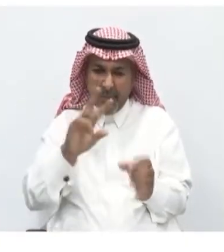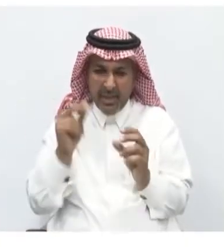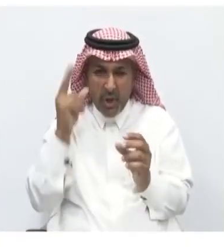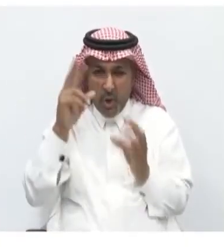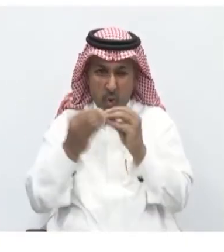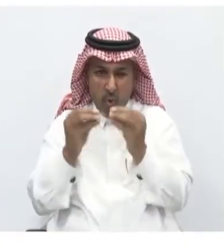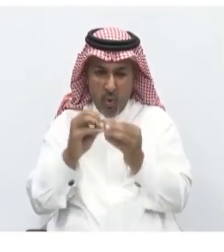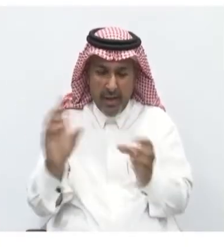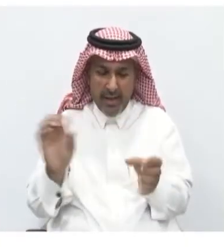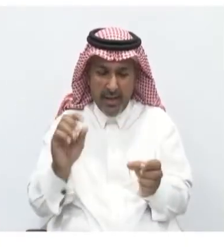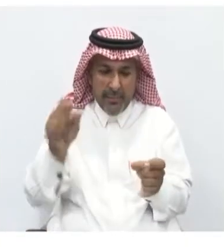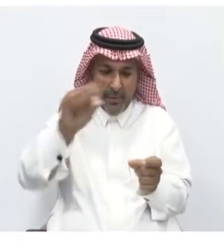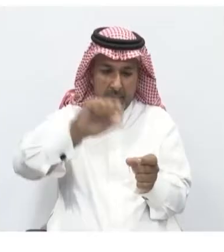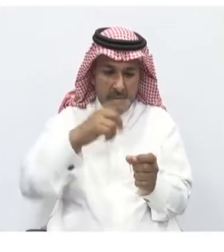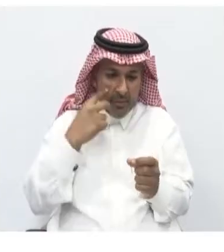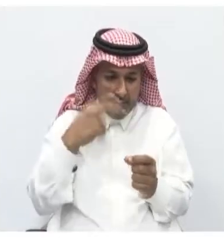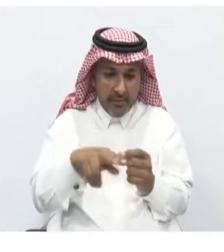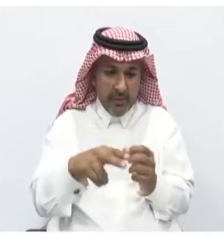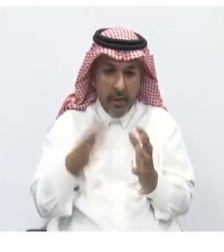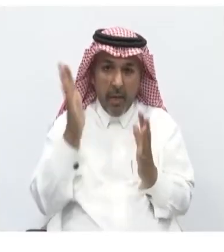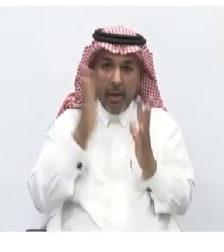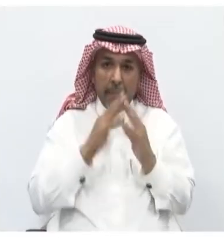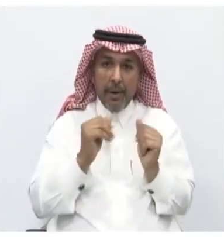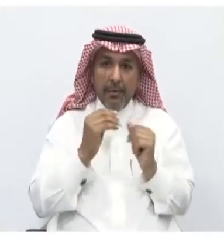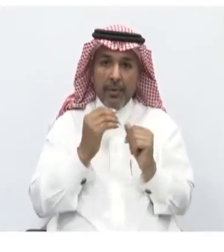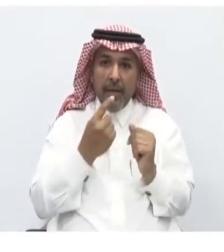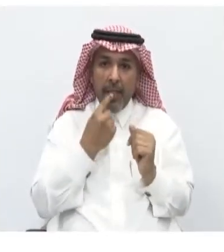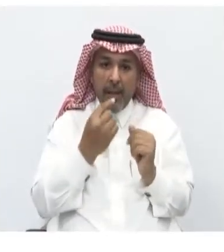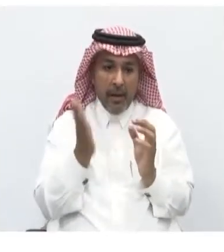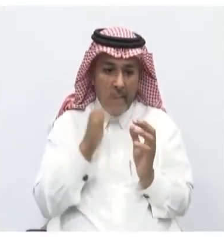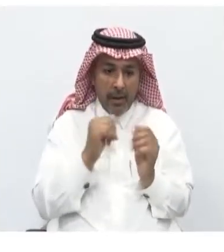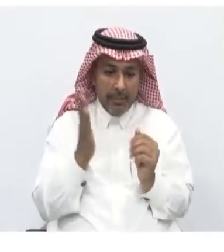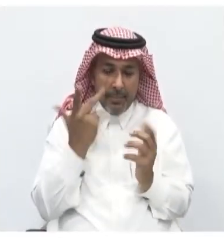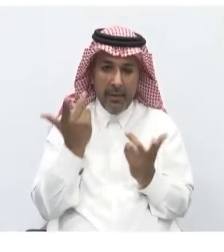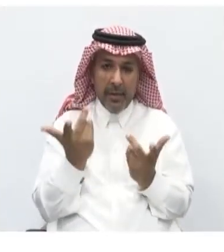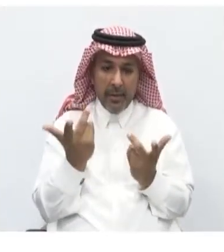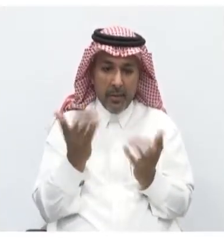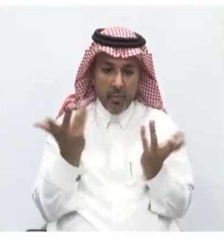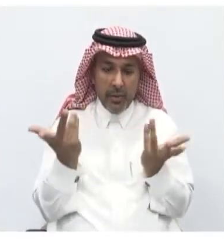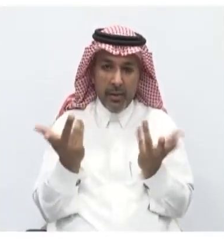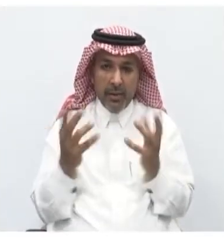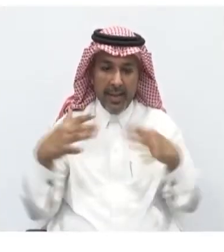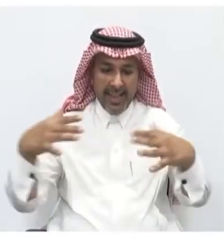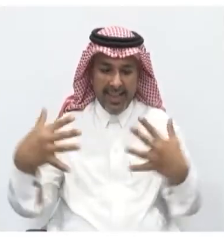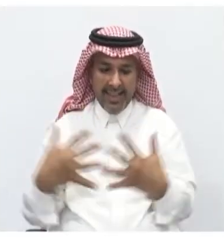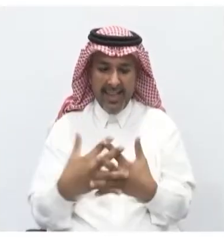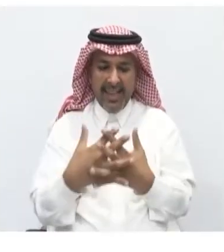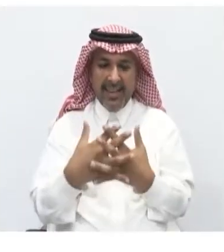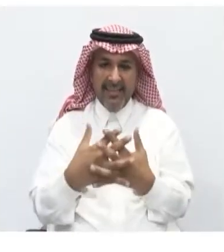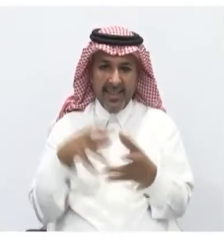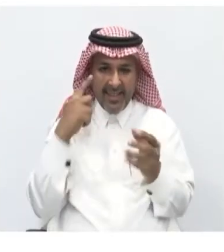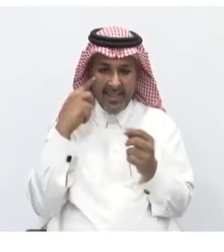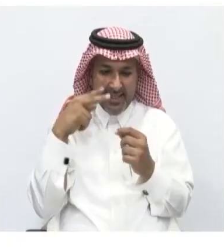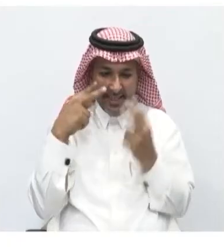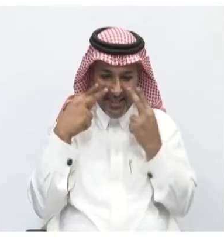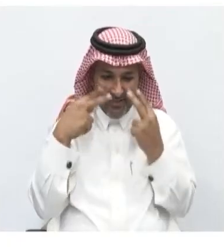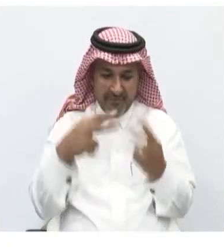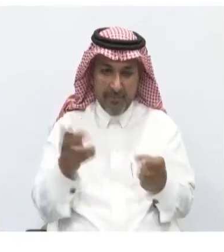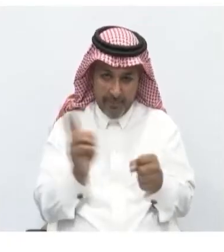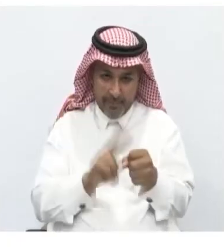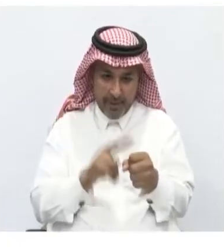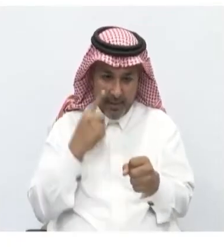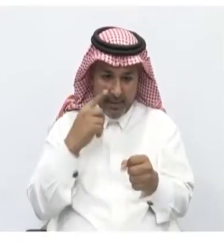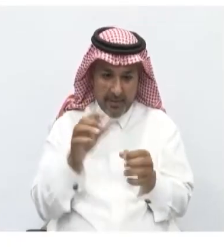المادتين ماذا حدث اختفى اللون البنفسجي اذا صف ما حدث